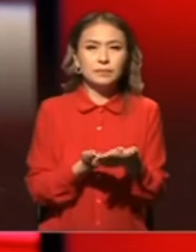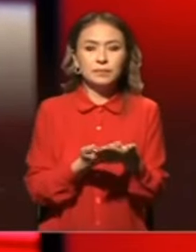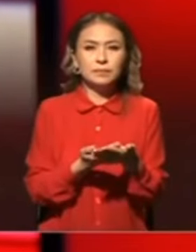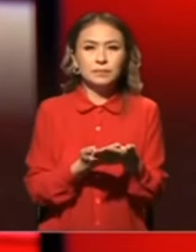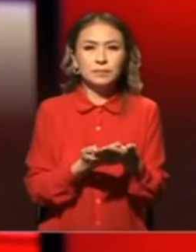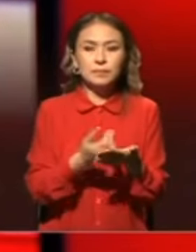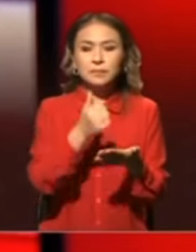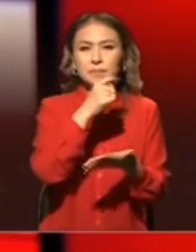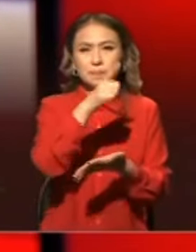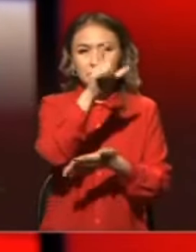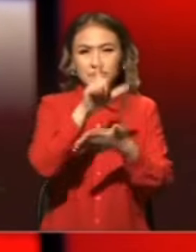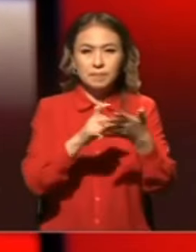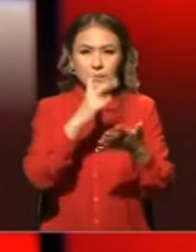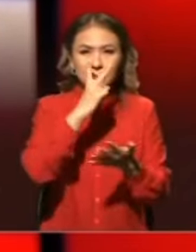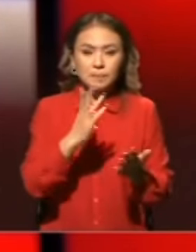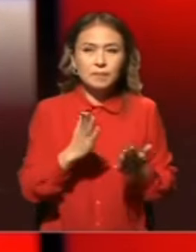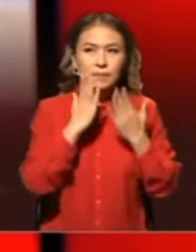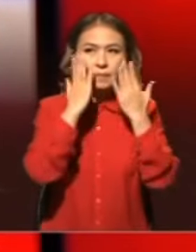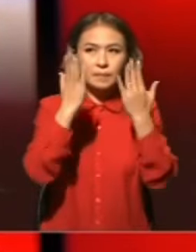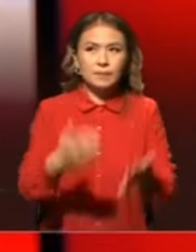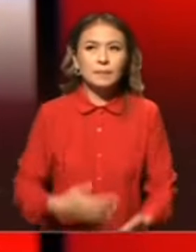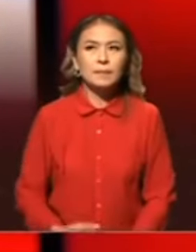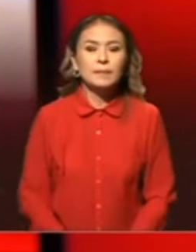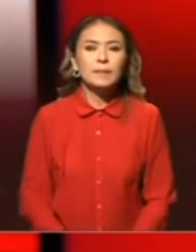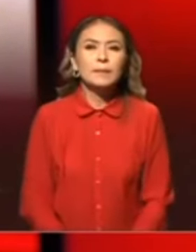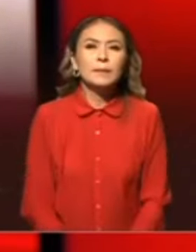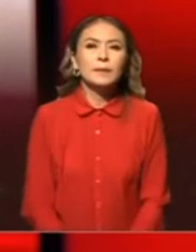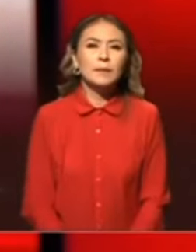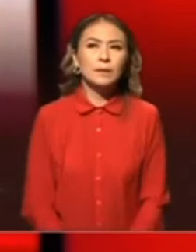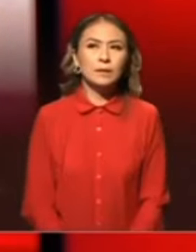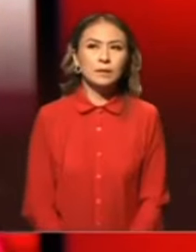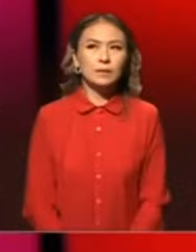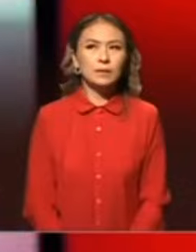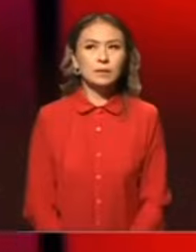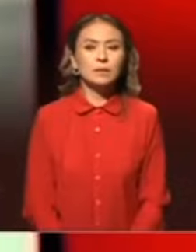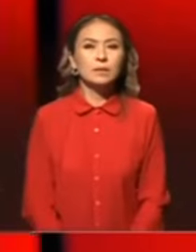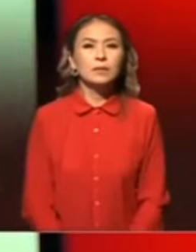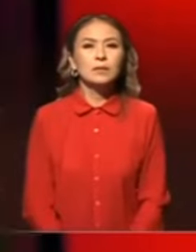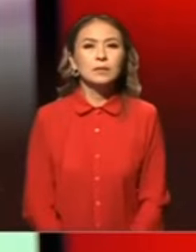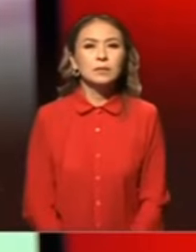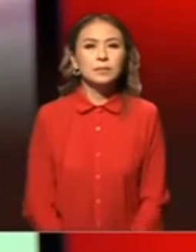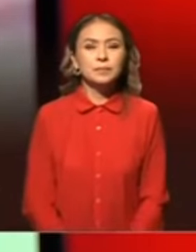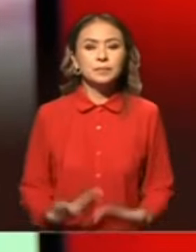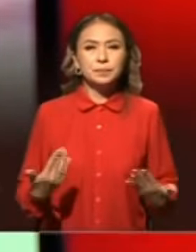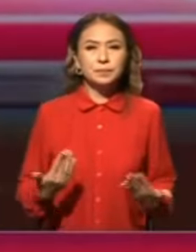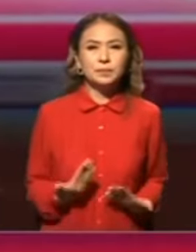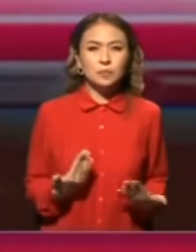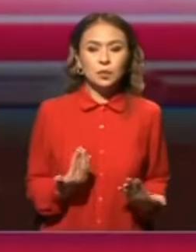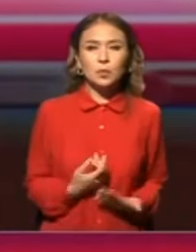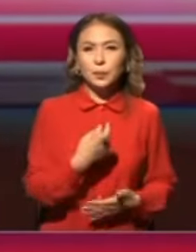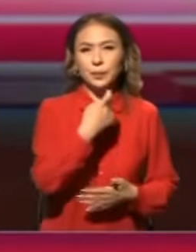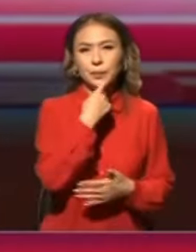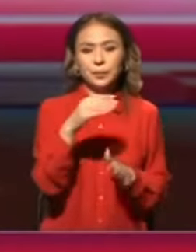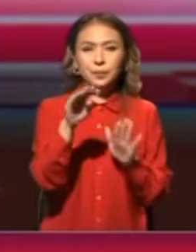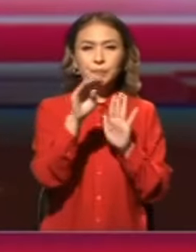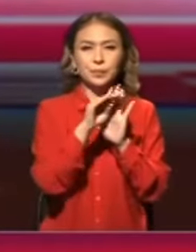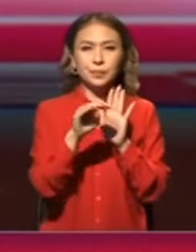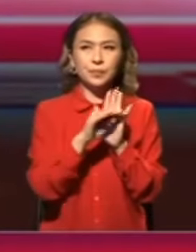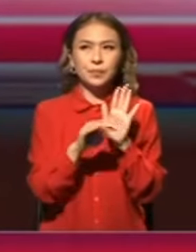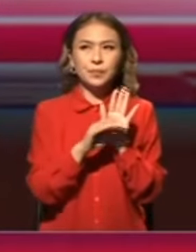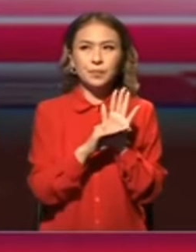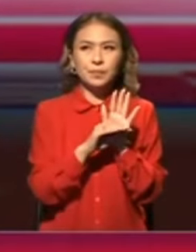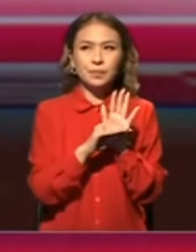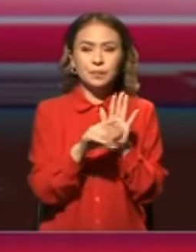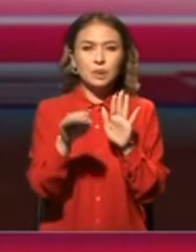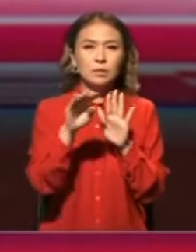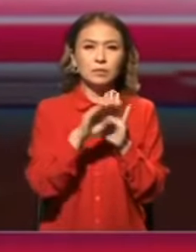кеңесшісінің комментарийін шығарсаңыздар осы жерде. Ералы Тоғжанов мырзаның. Жағдай төмен ауылдағы азаматтар бұл бағдарлама